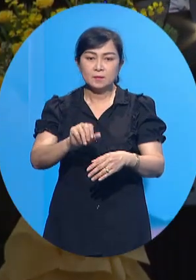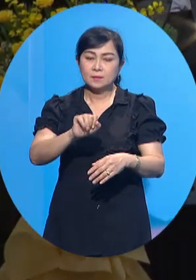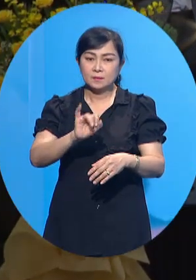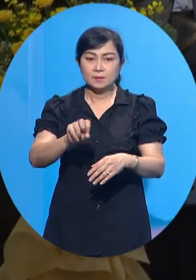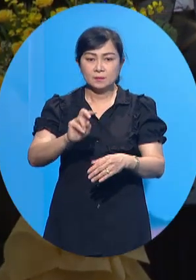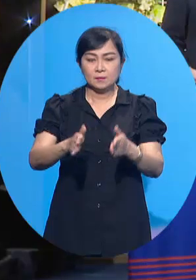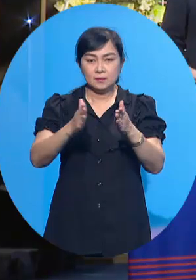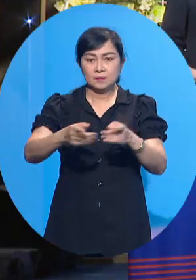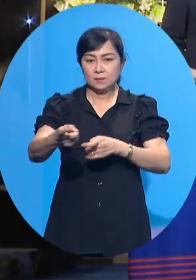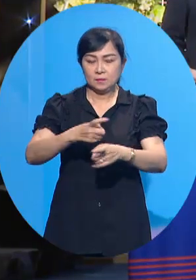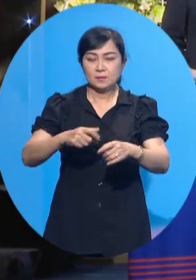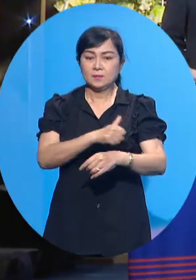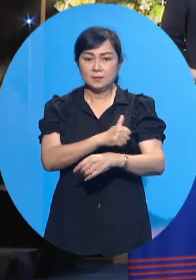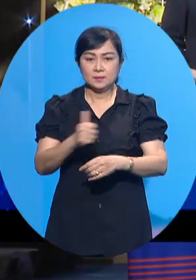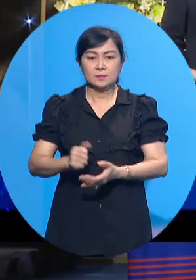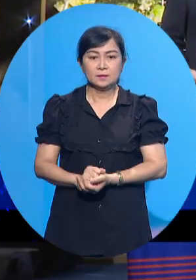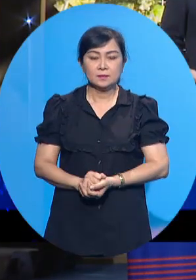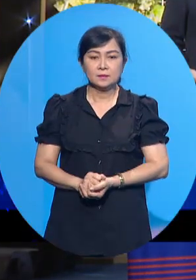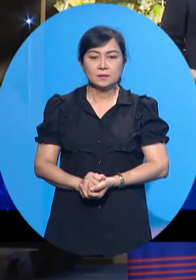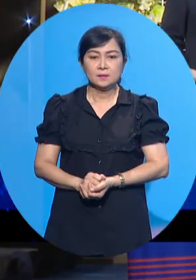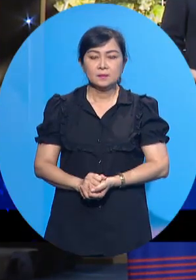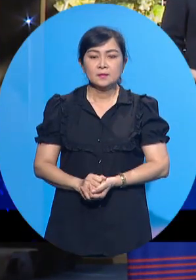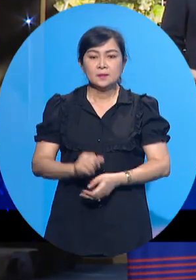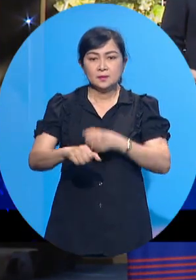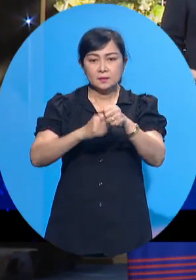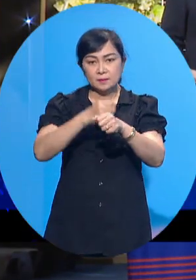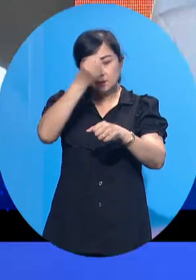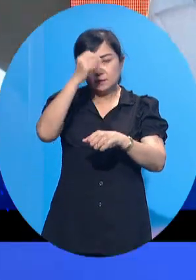cho sinh viên ngành quản trị nguồn nhân lực. Ngoài ra, trong năm học